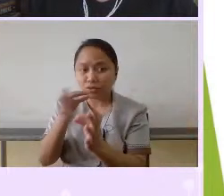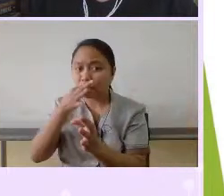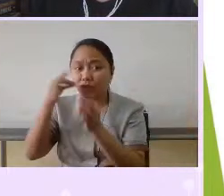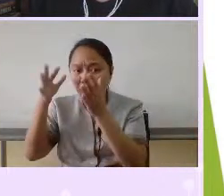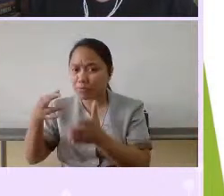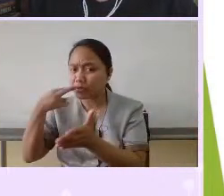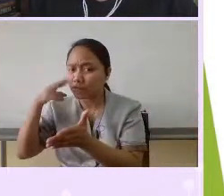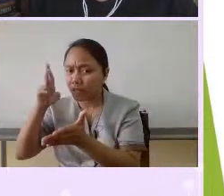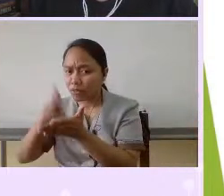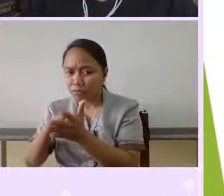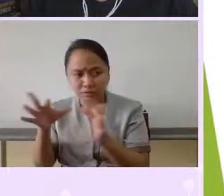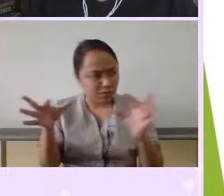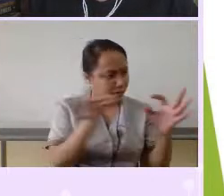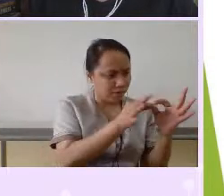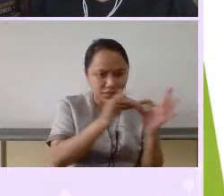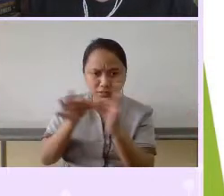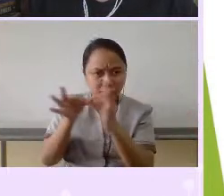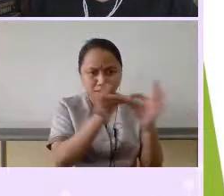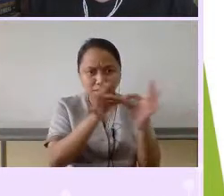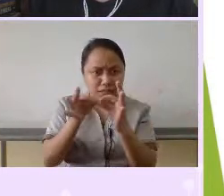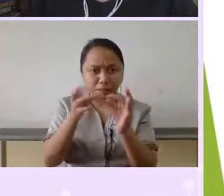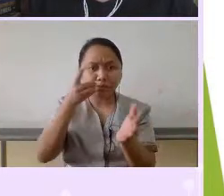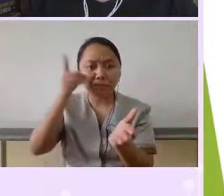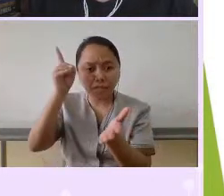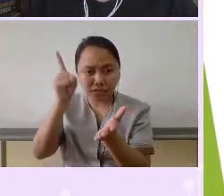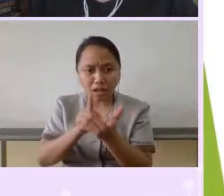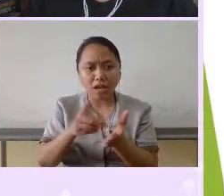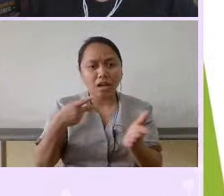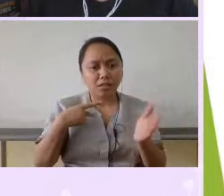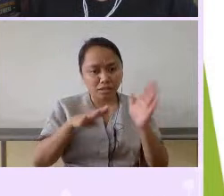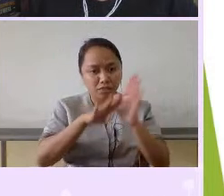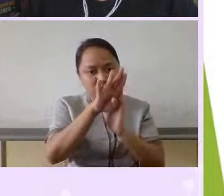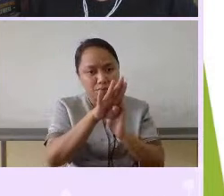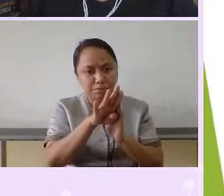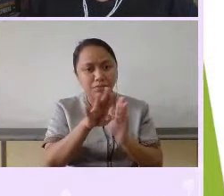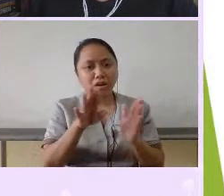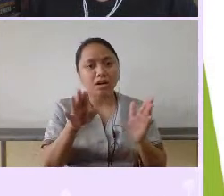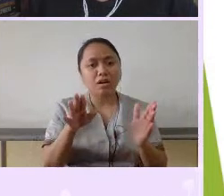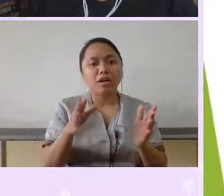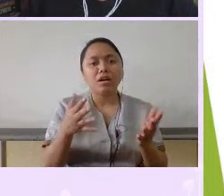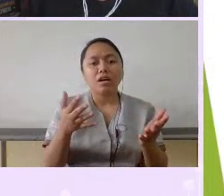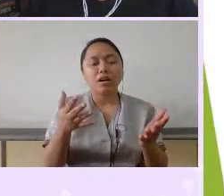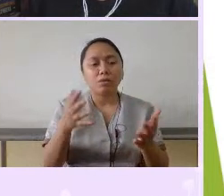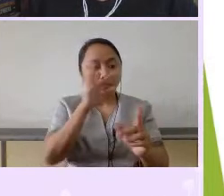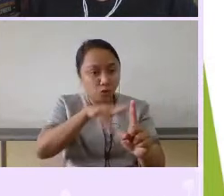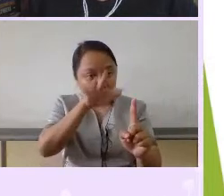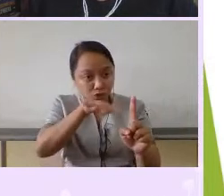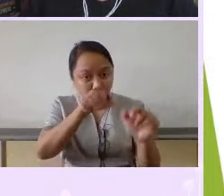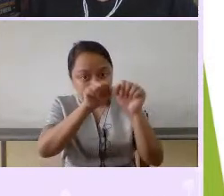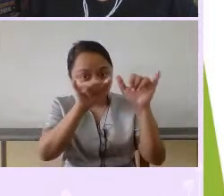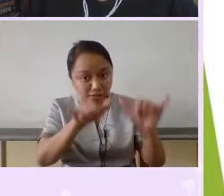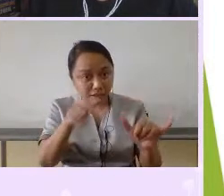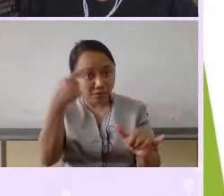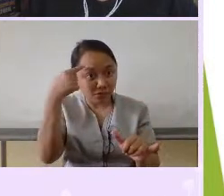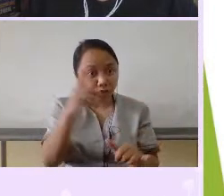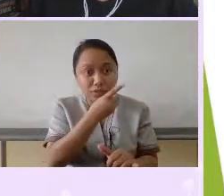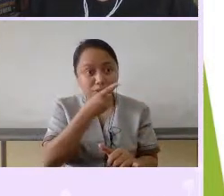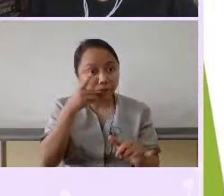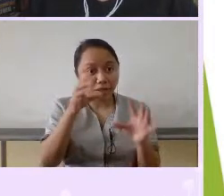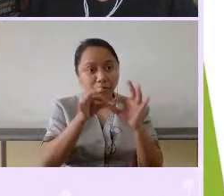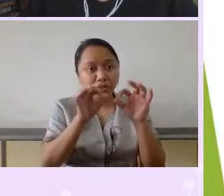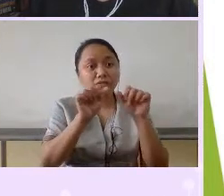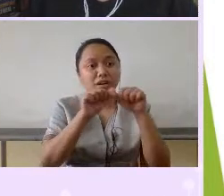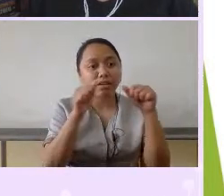an intervention monitoring system for DA. Ayan, so nakalagay po yan sa date